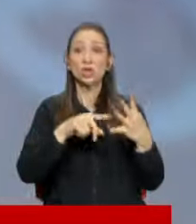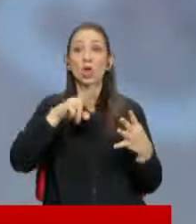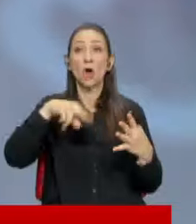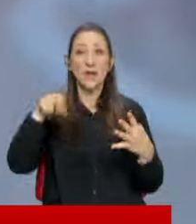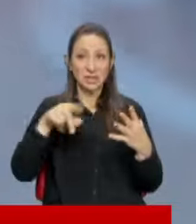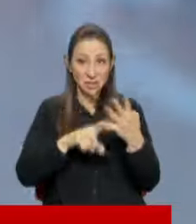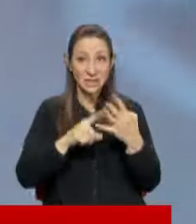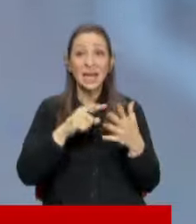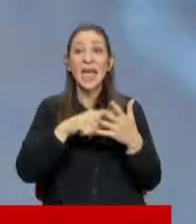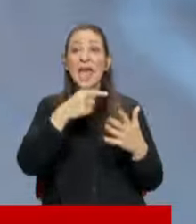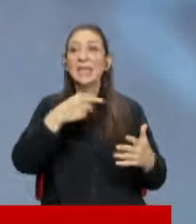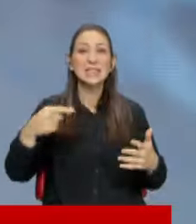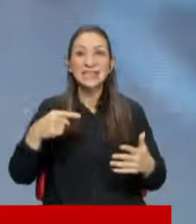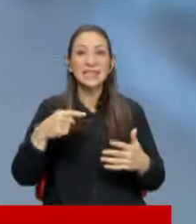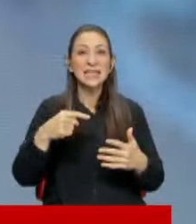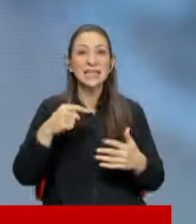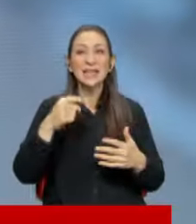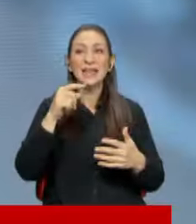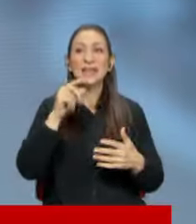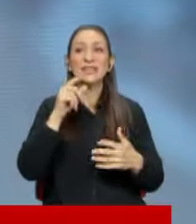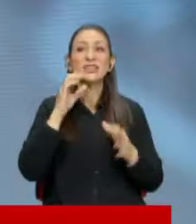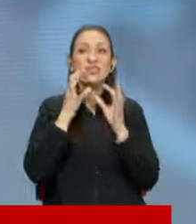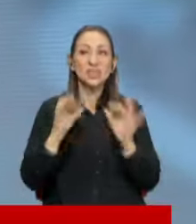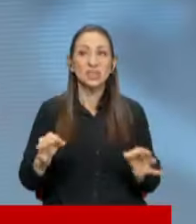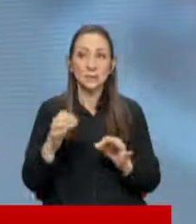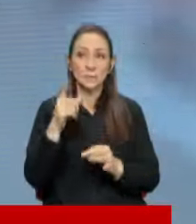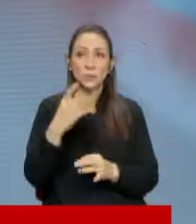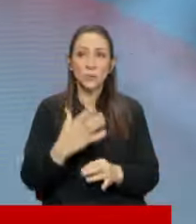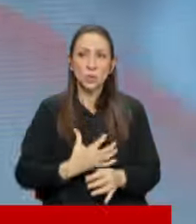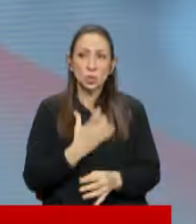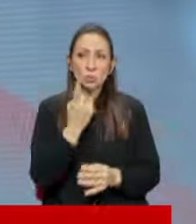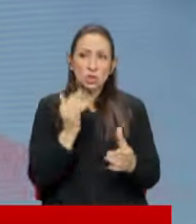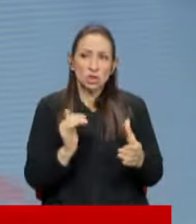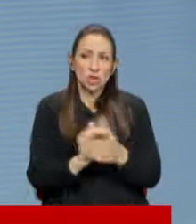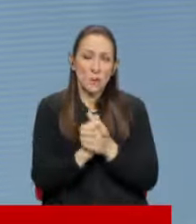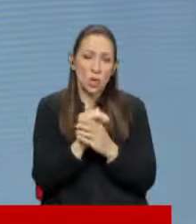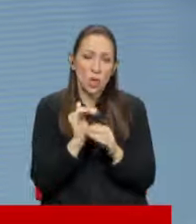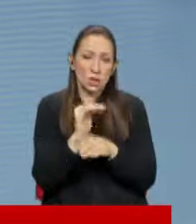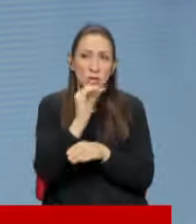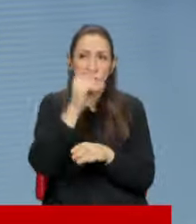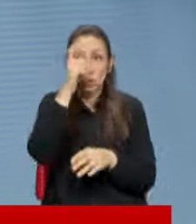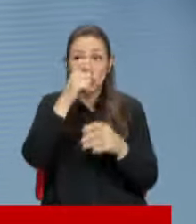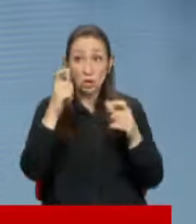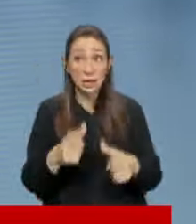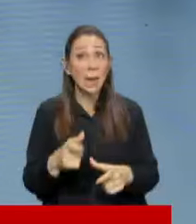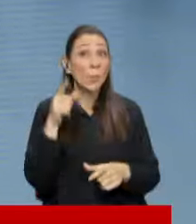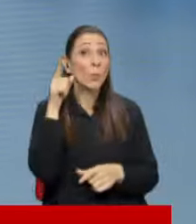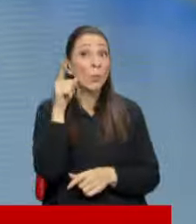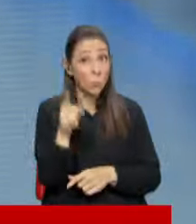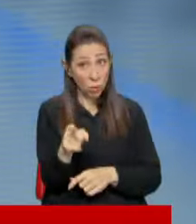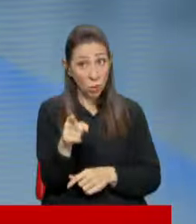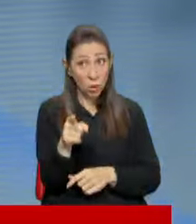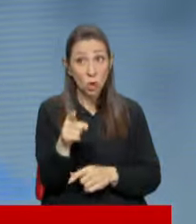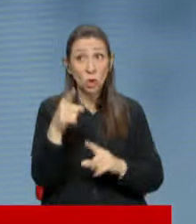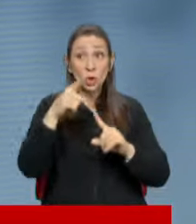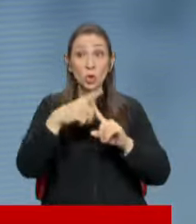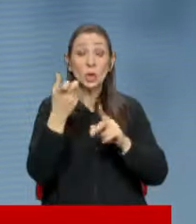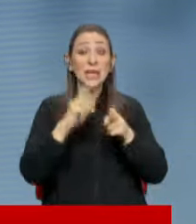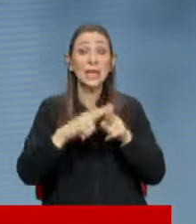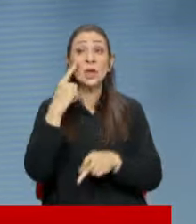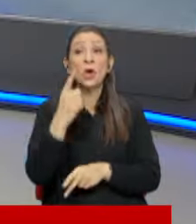ise eksi enflasyon ile Çin bulunuyor. Acı bir şampiyonluğu yaşıyor Türkiye. Bu TÜİK'e